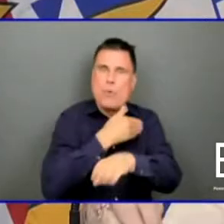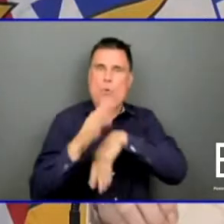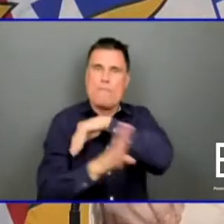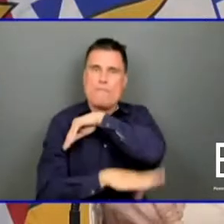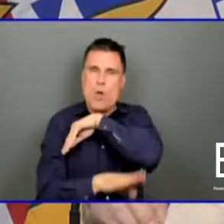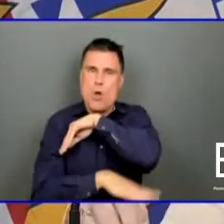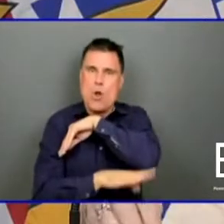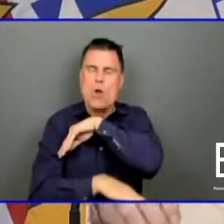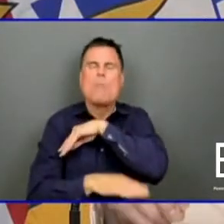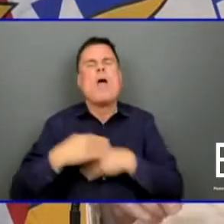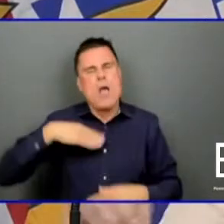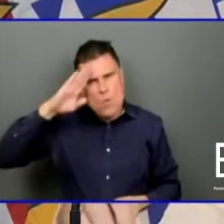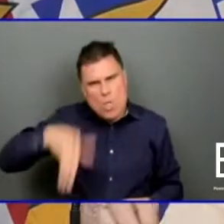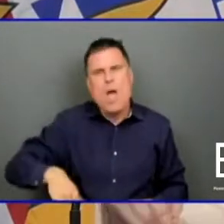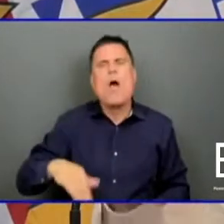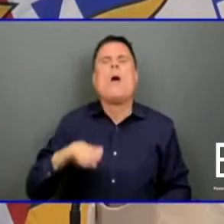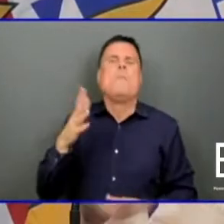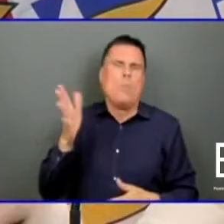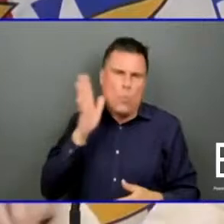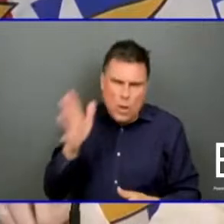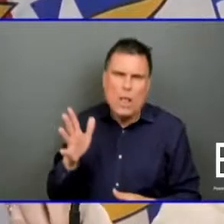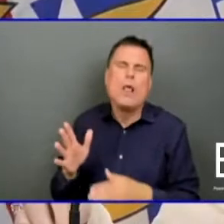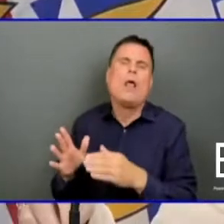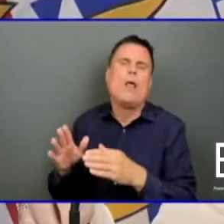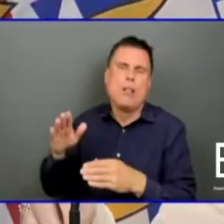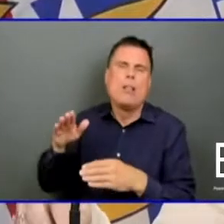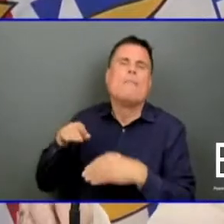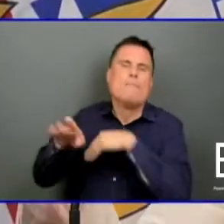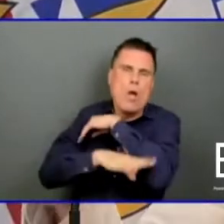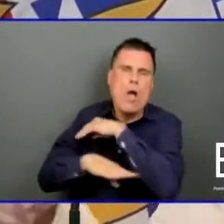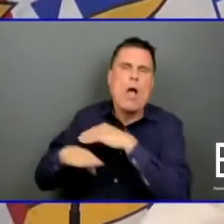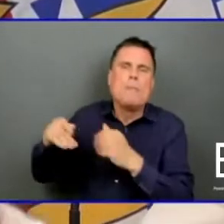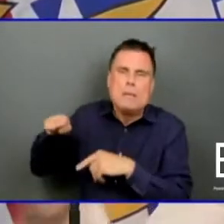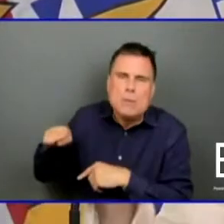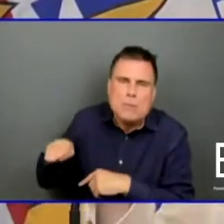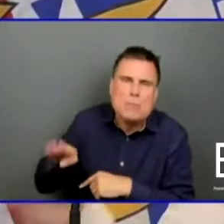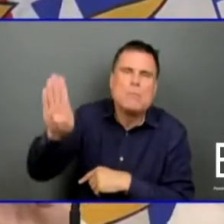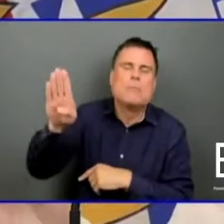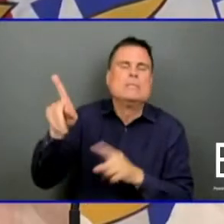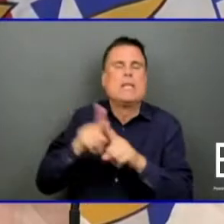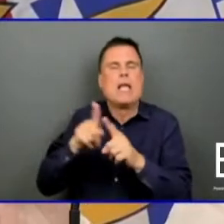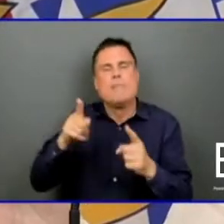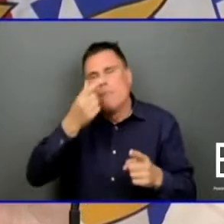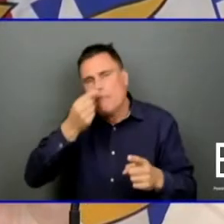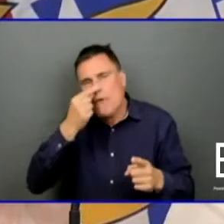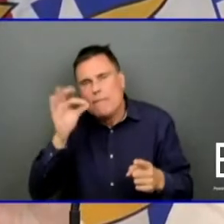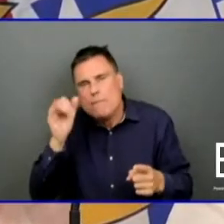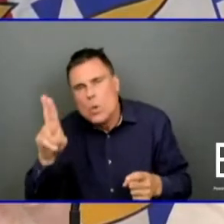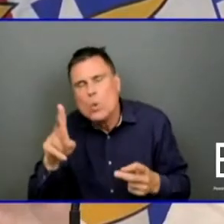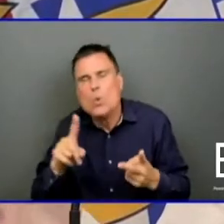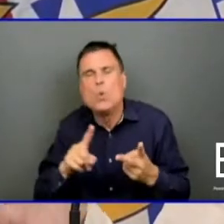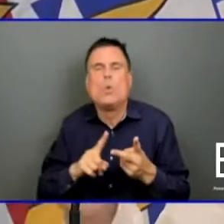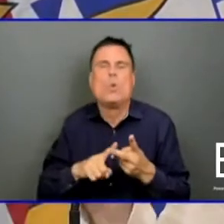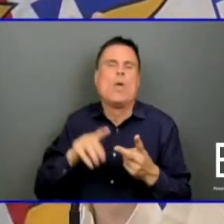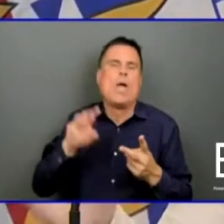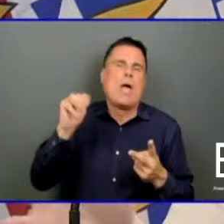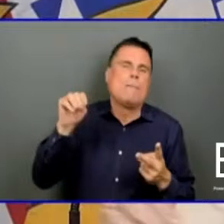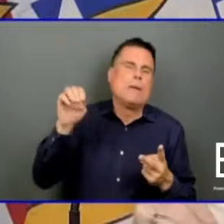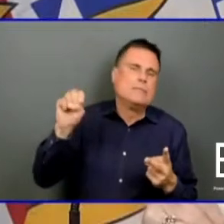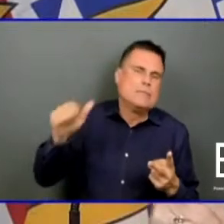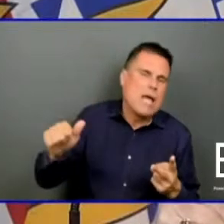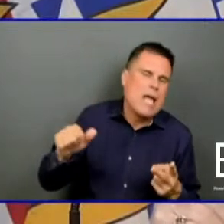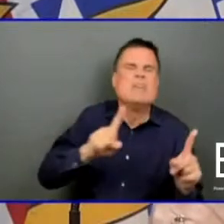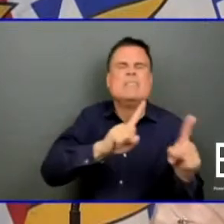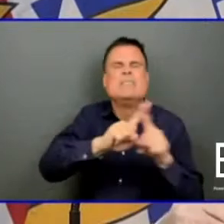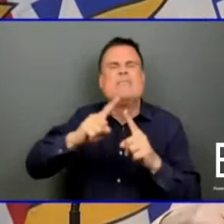it's influenza, RSV, parainfluenza, 现在积极在打这个辉瑞，所以现在调一查下